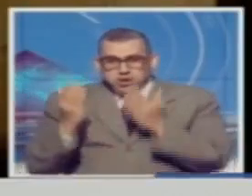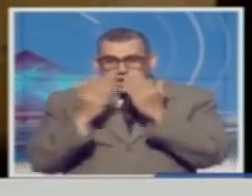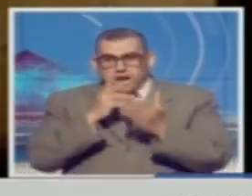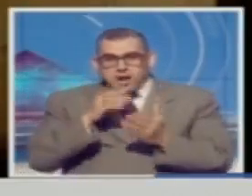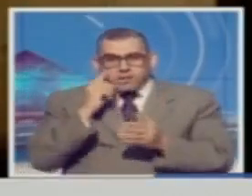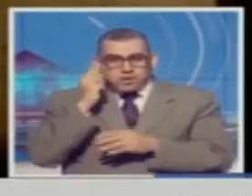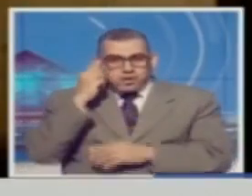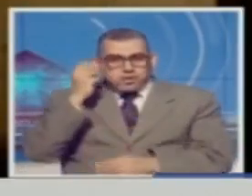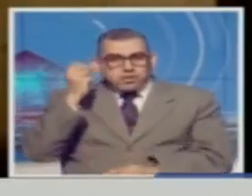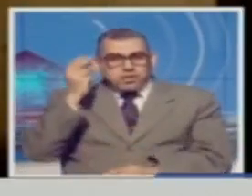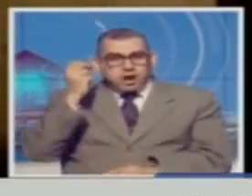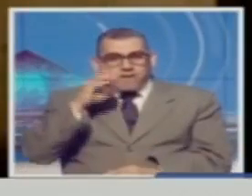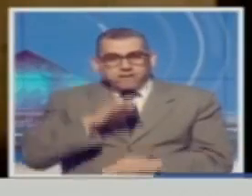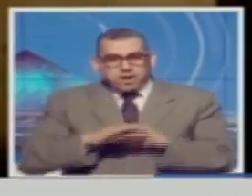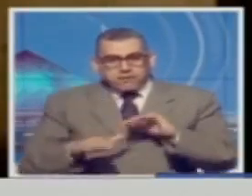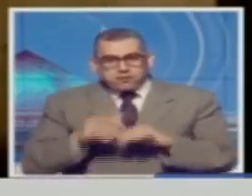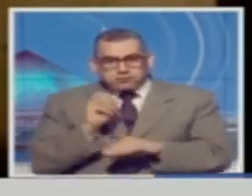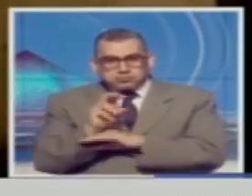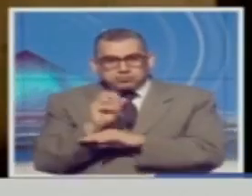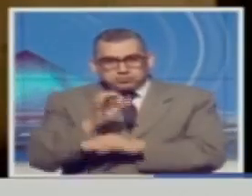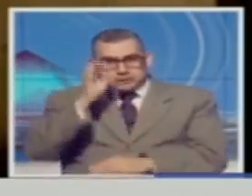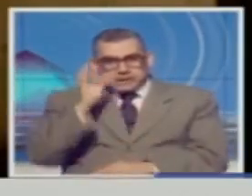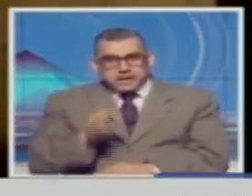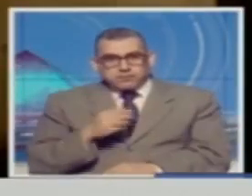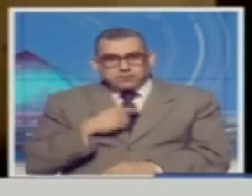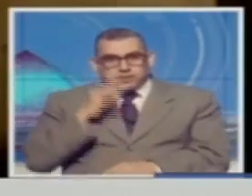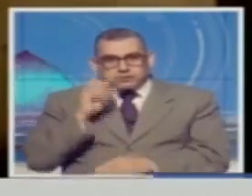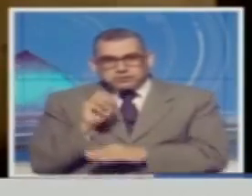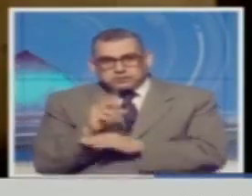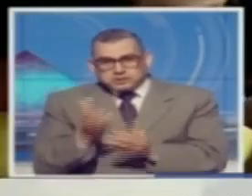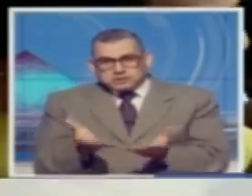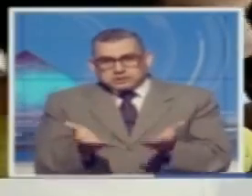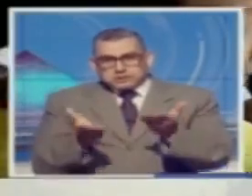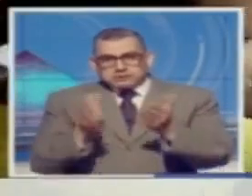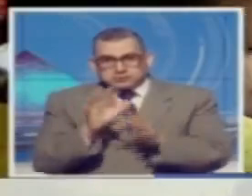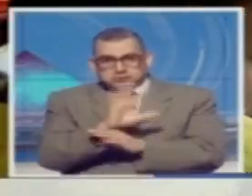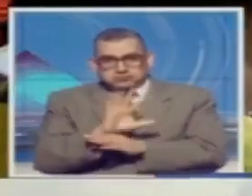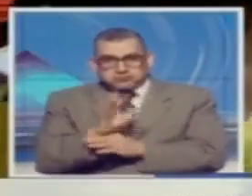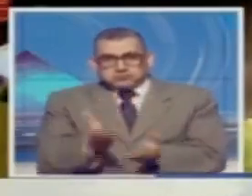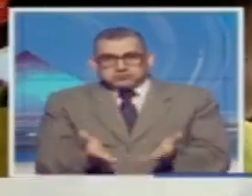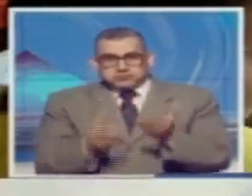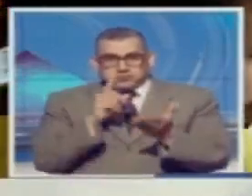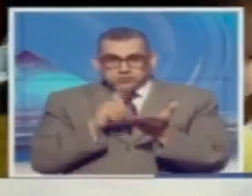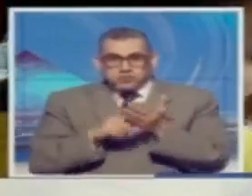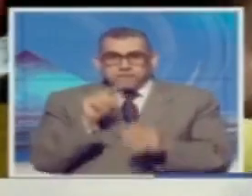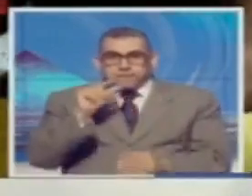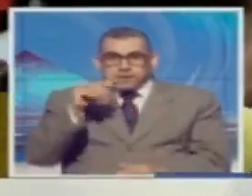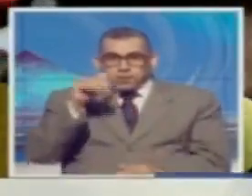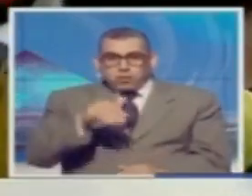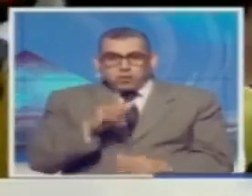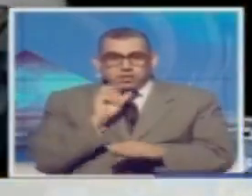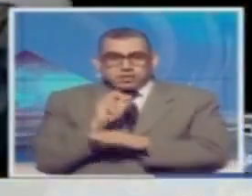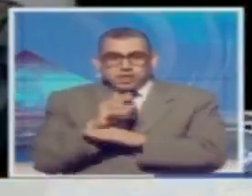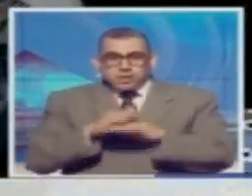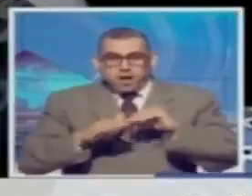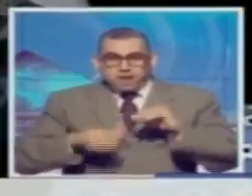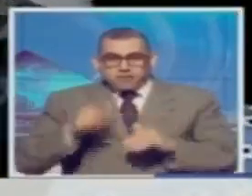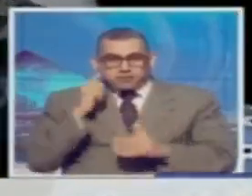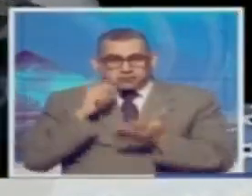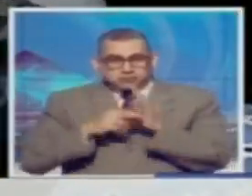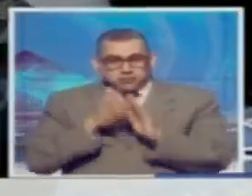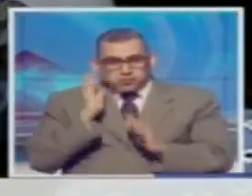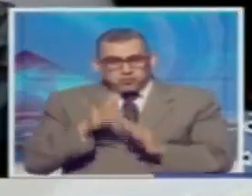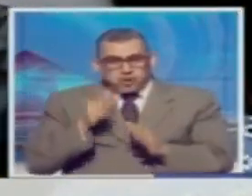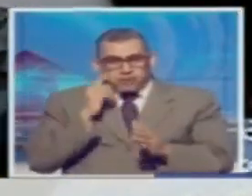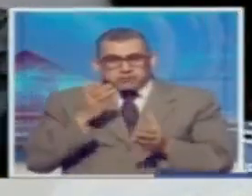وتثقيف الطفل نفسه بيبني شخصيته وبيبني مهارات معرفية أكتر. ويتضمن البرنامج تدريب الأطفال على كيفية